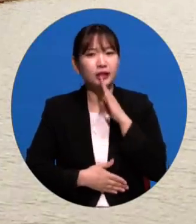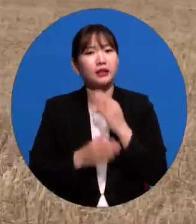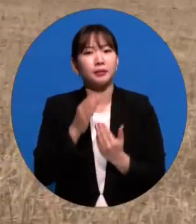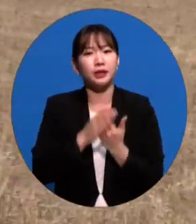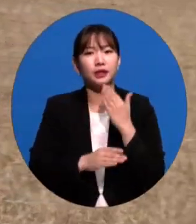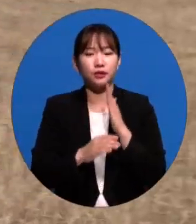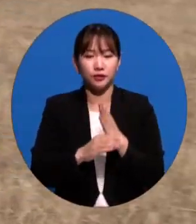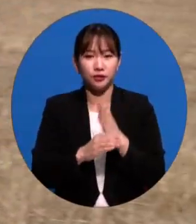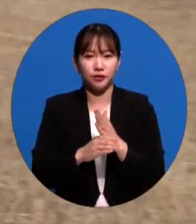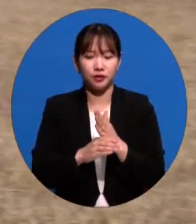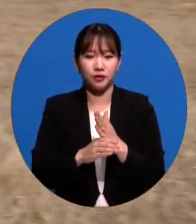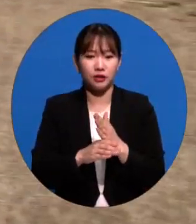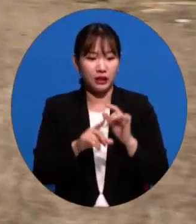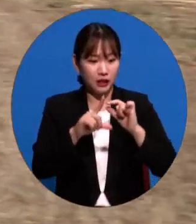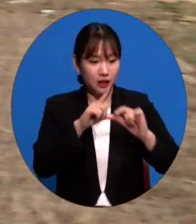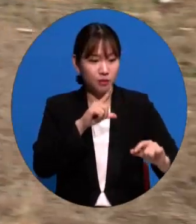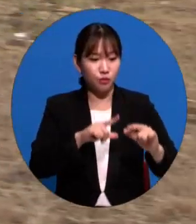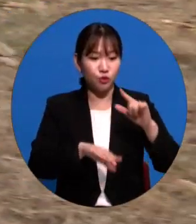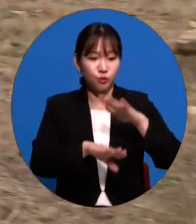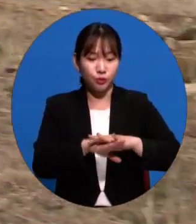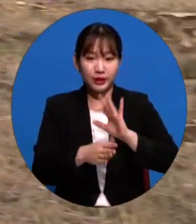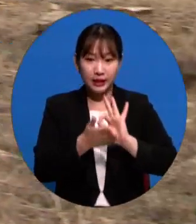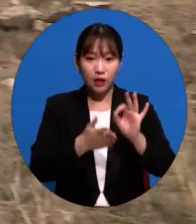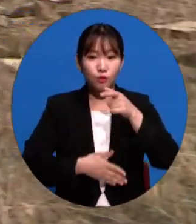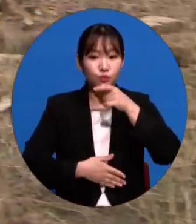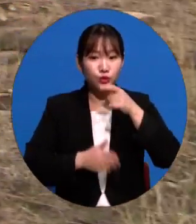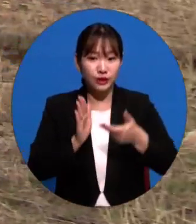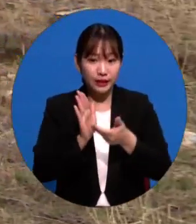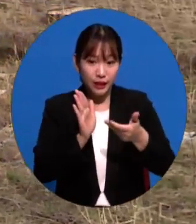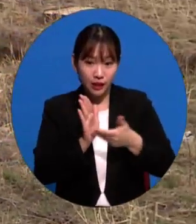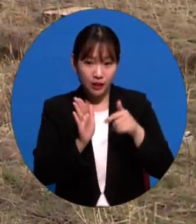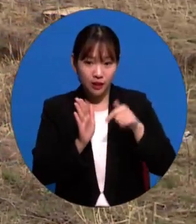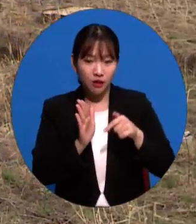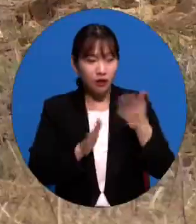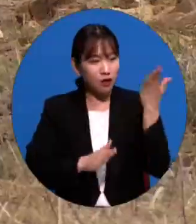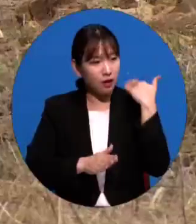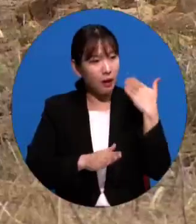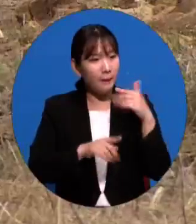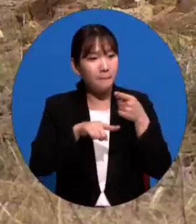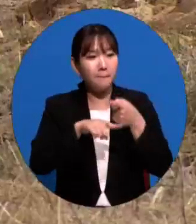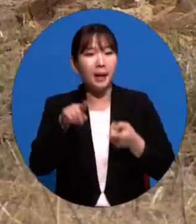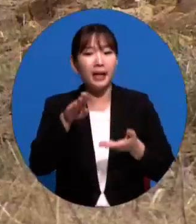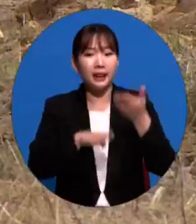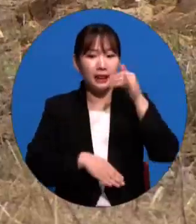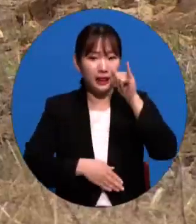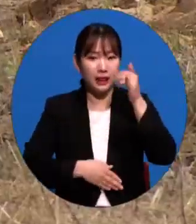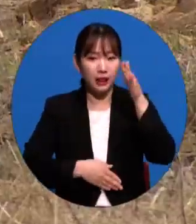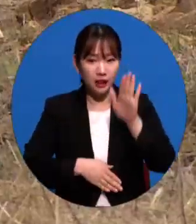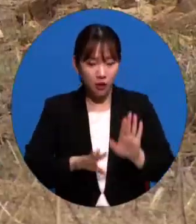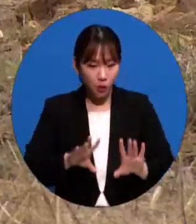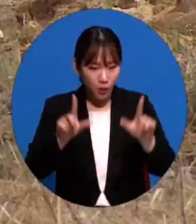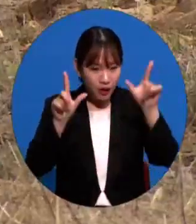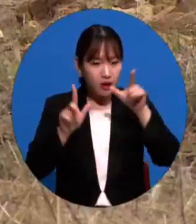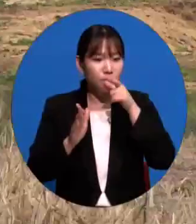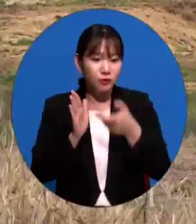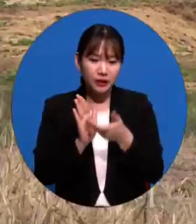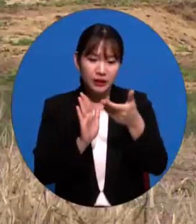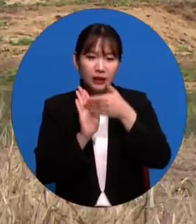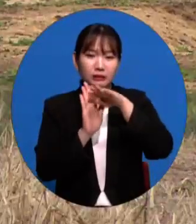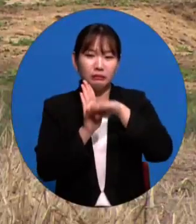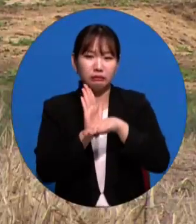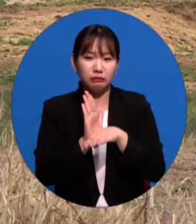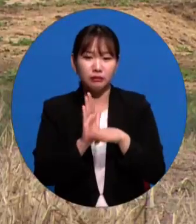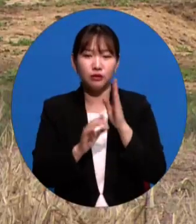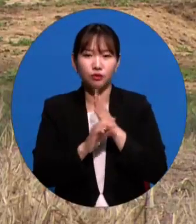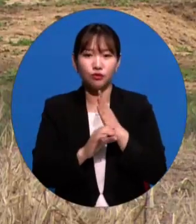상황. 일부 지역 농업용 저수지들은 예년 같으면 물이 절반 이상 채워져 있었는데 올해는 저수지가 밑바닥을